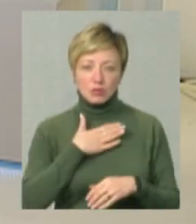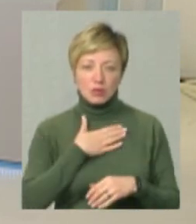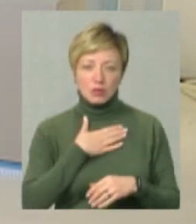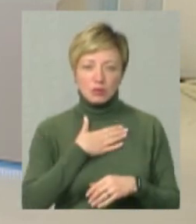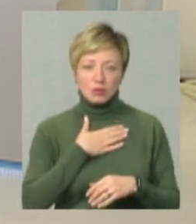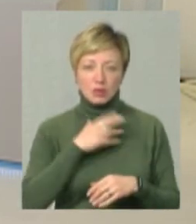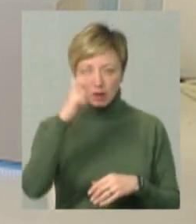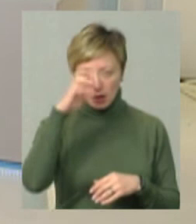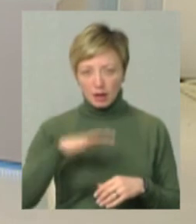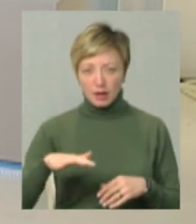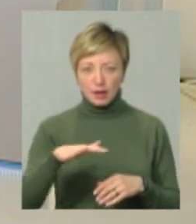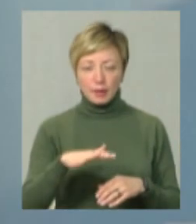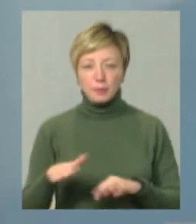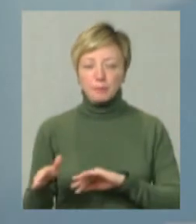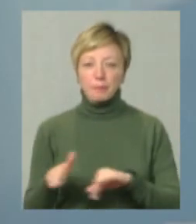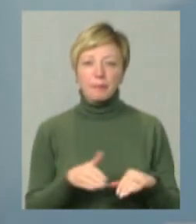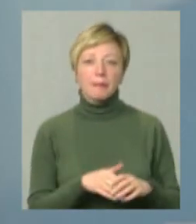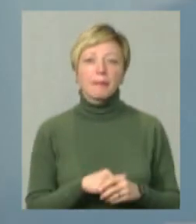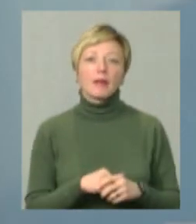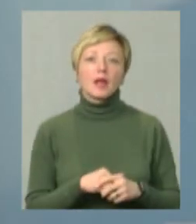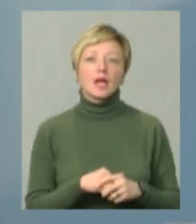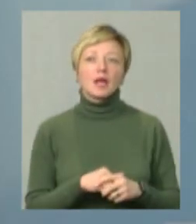нашій країні.